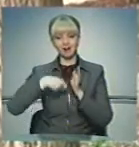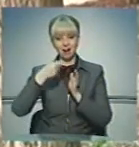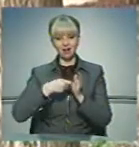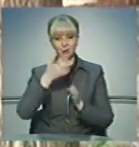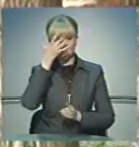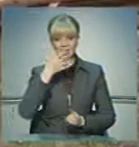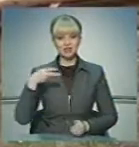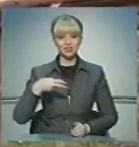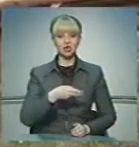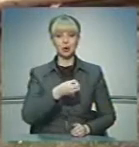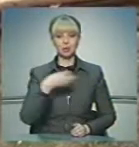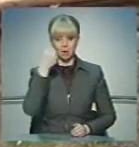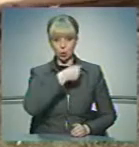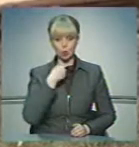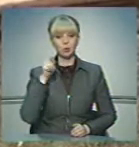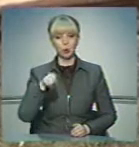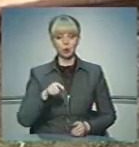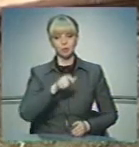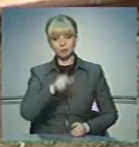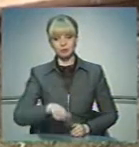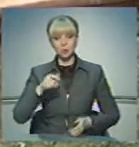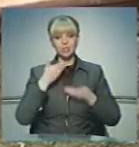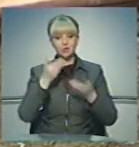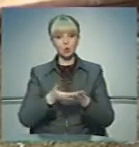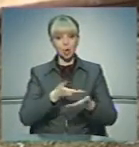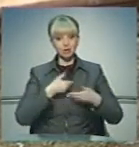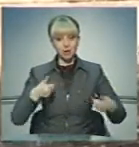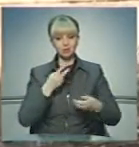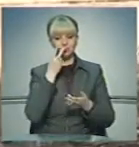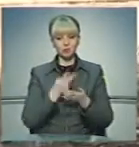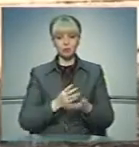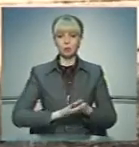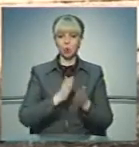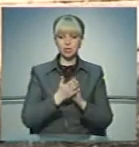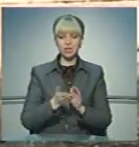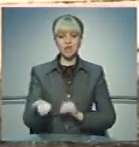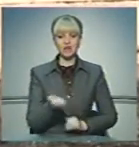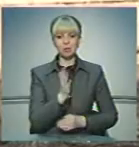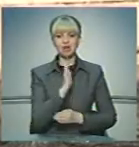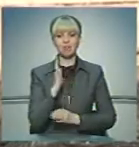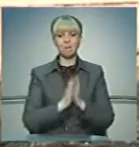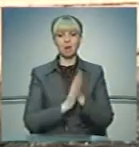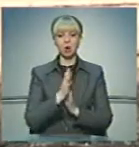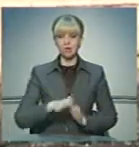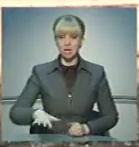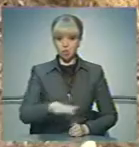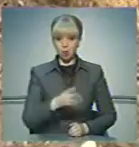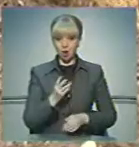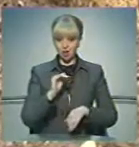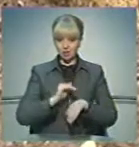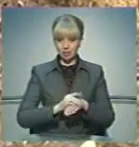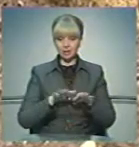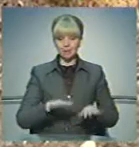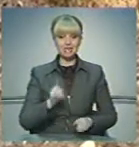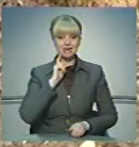літа 2015 року. Тоді мешканці звернулися до нас, аби ми висвітлили ситуацію з вирубкою дерев у парковій зоні. Як виявилося, на